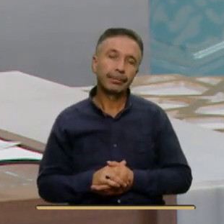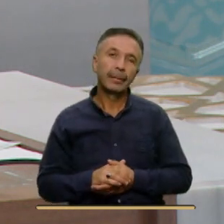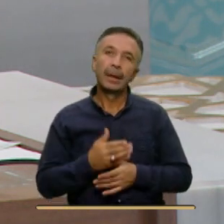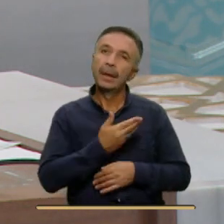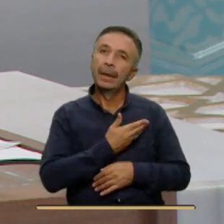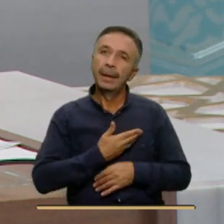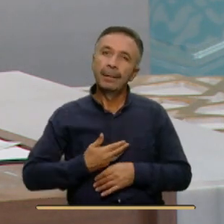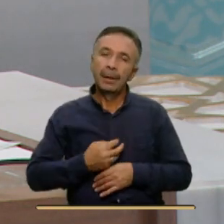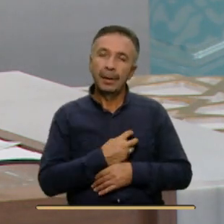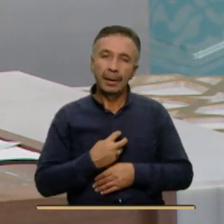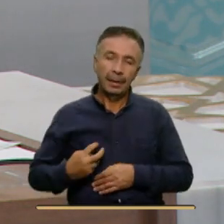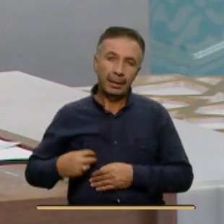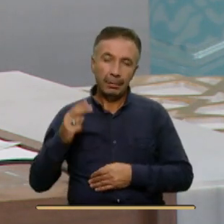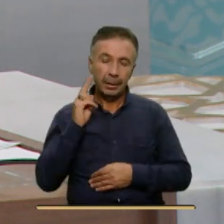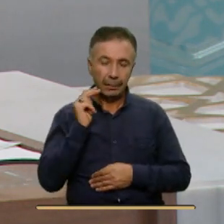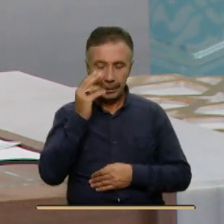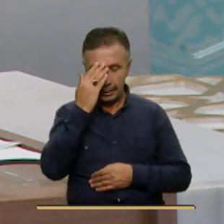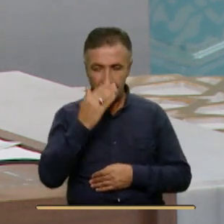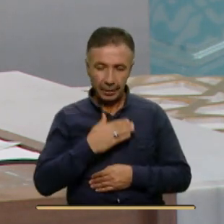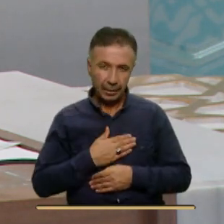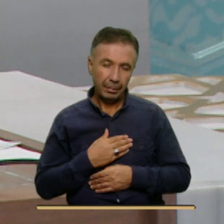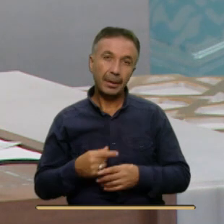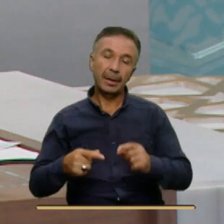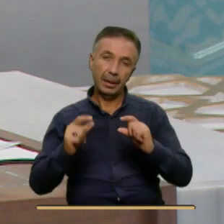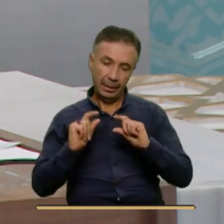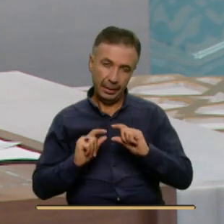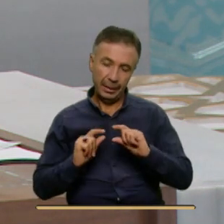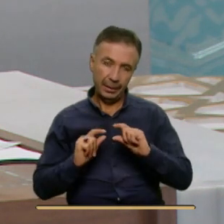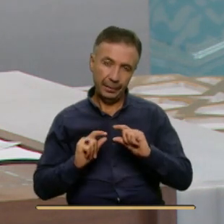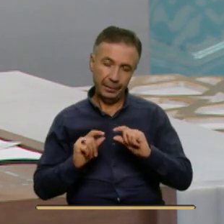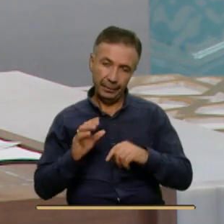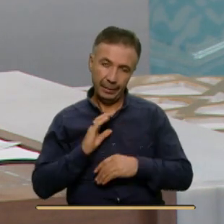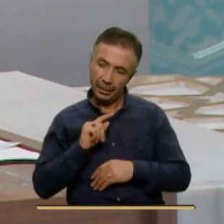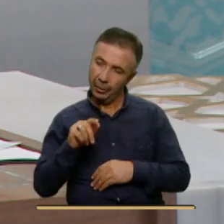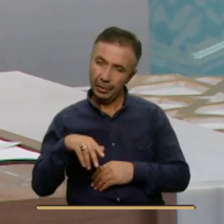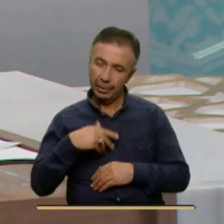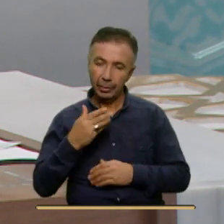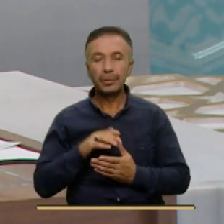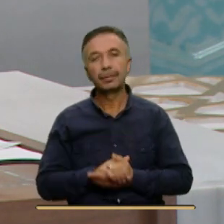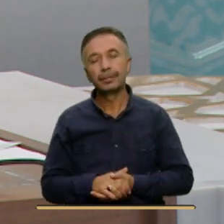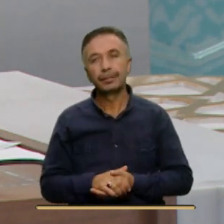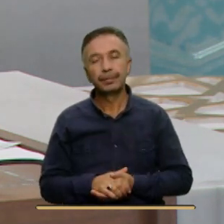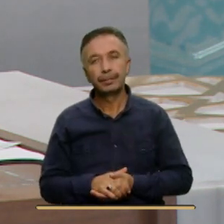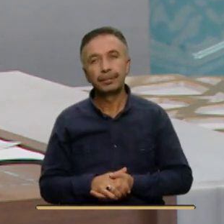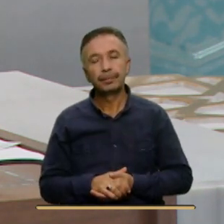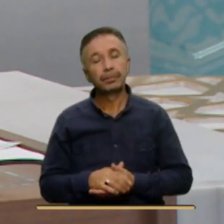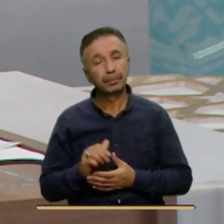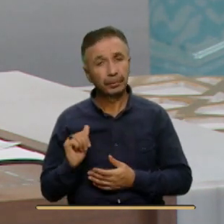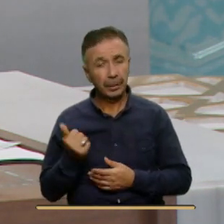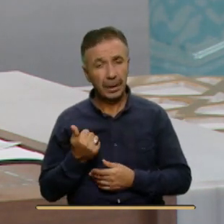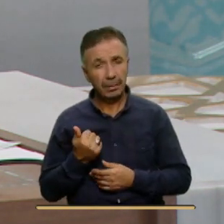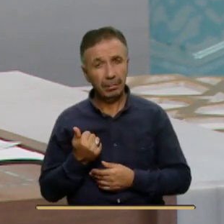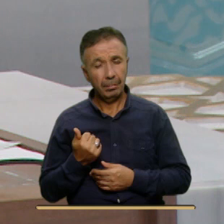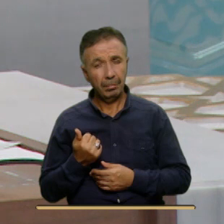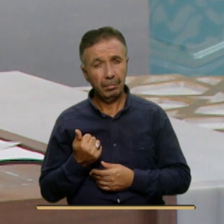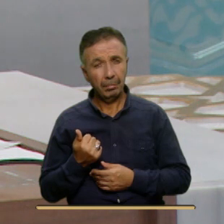Sevgili Peygamberimiz Aleyhisselatü Vesselam'dan bir hadis-i şerif gelin beraberce öğrenelim. Önemli,